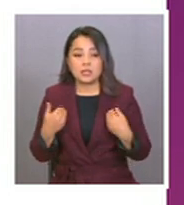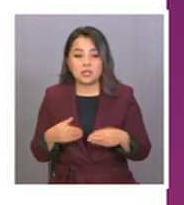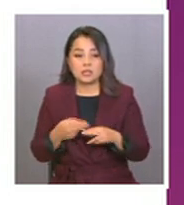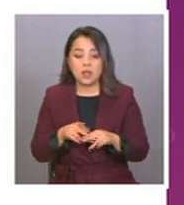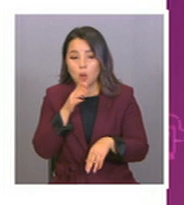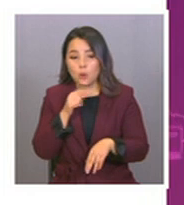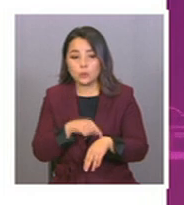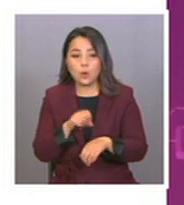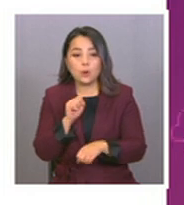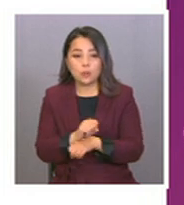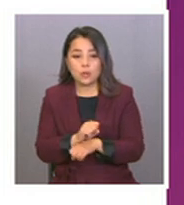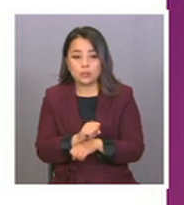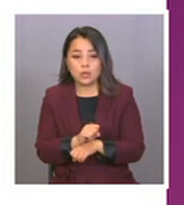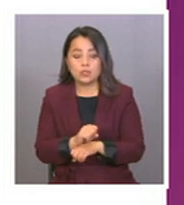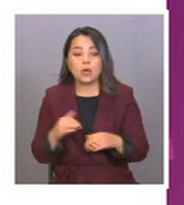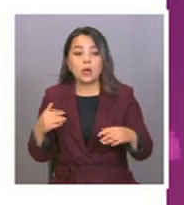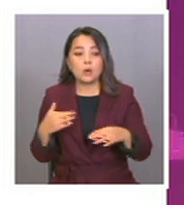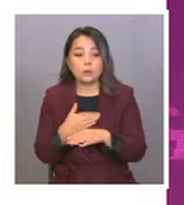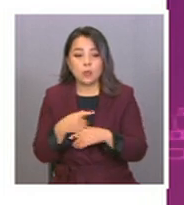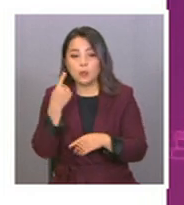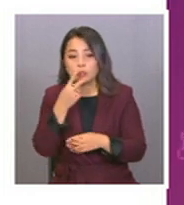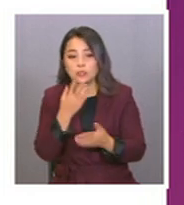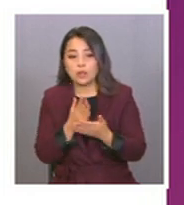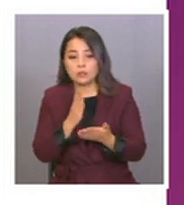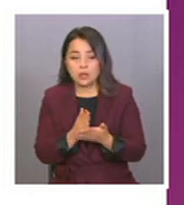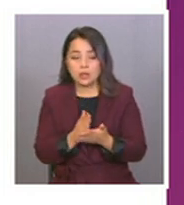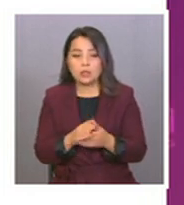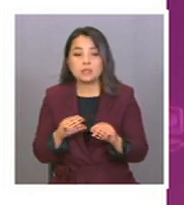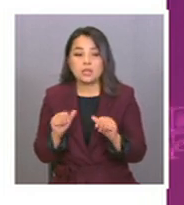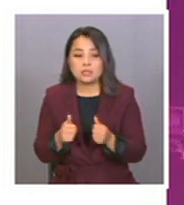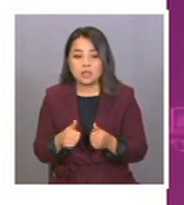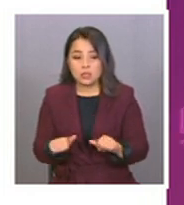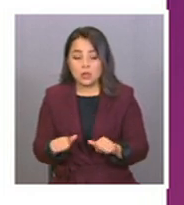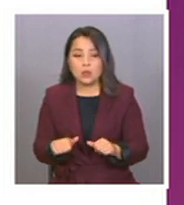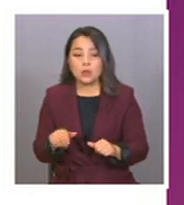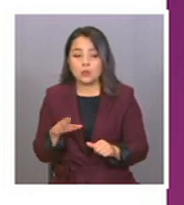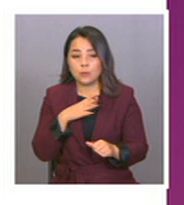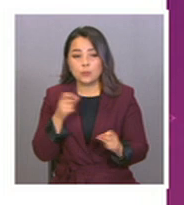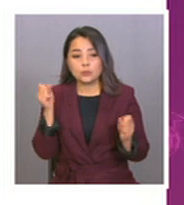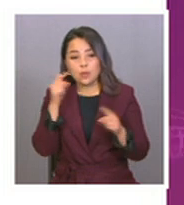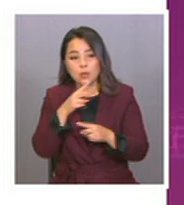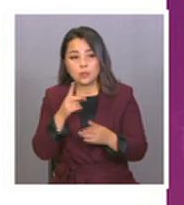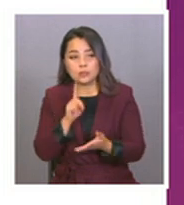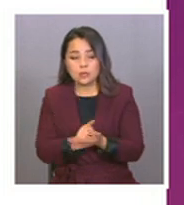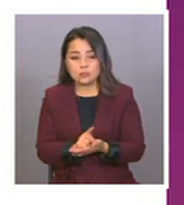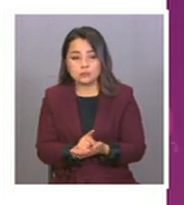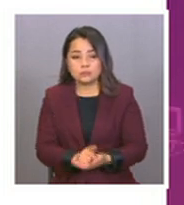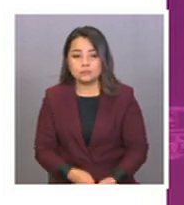уақытын, қозғалыс түрін және де дененің үдеуін анықтауымыз керек.